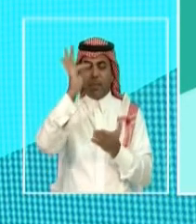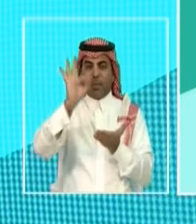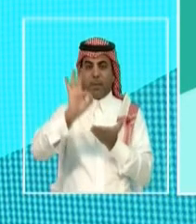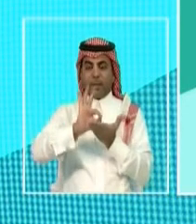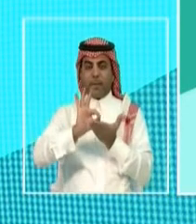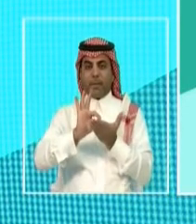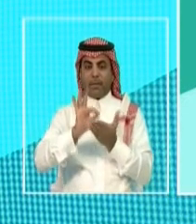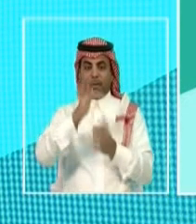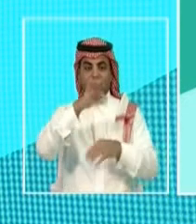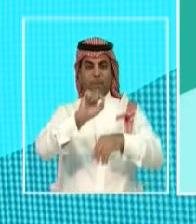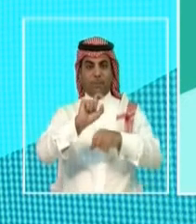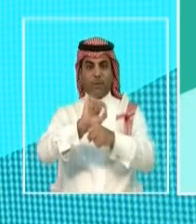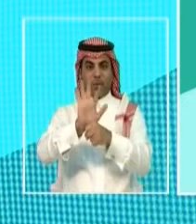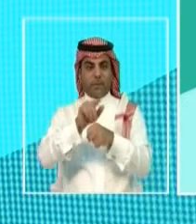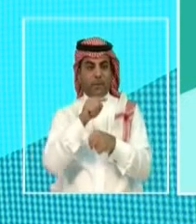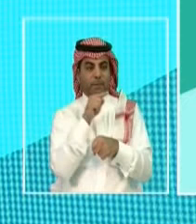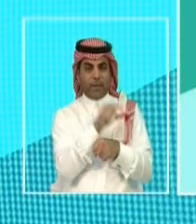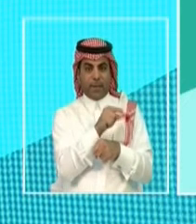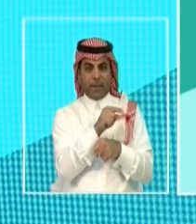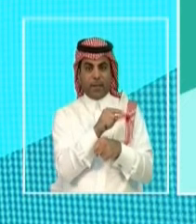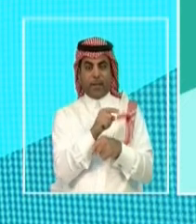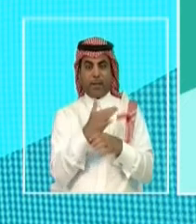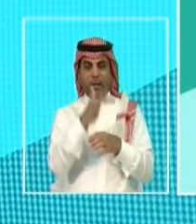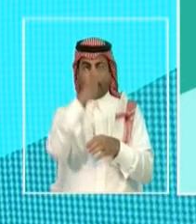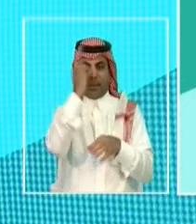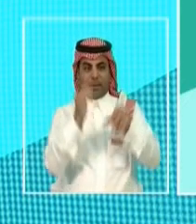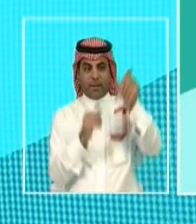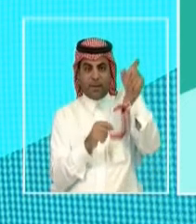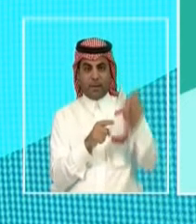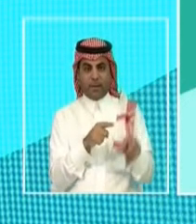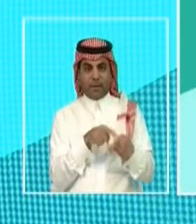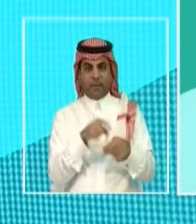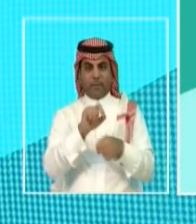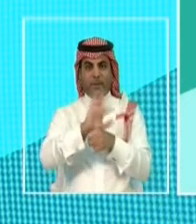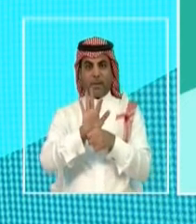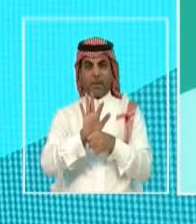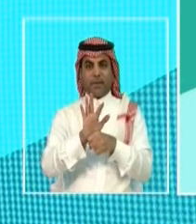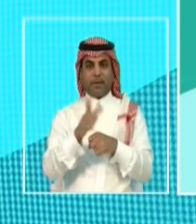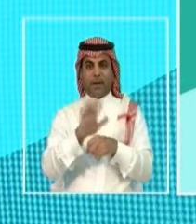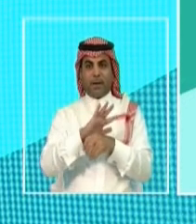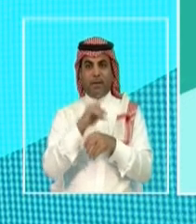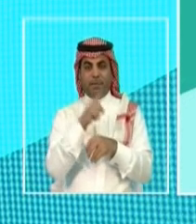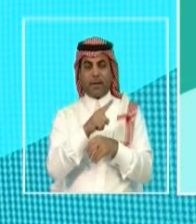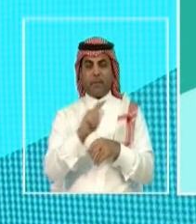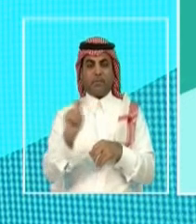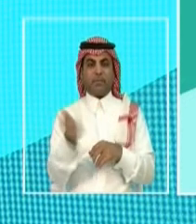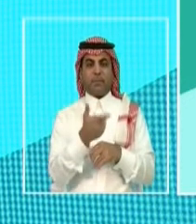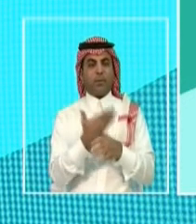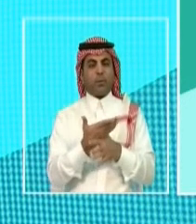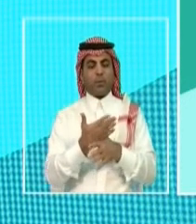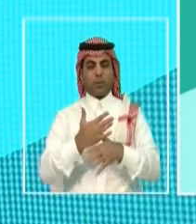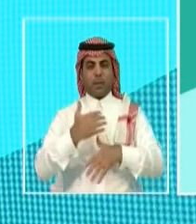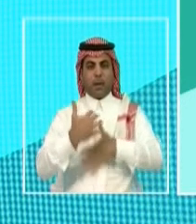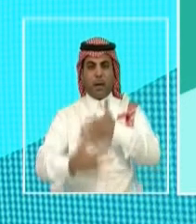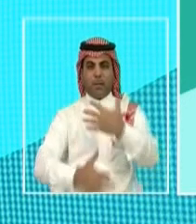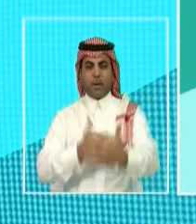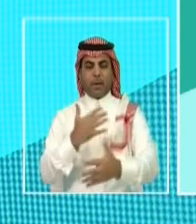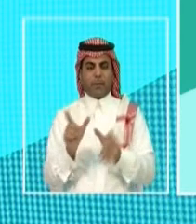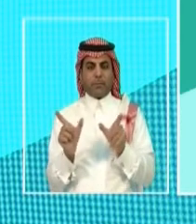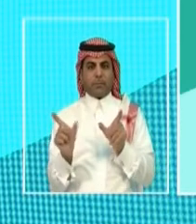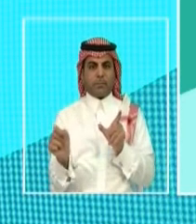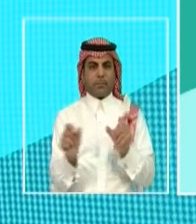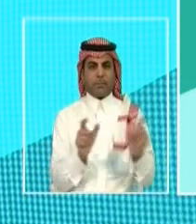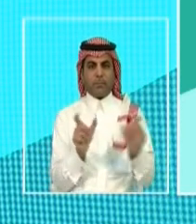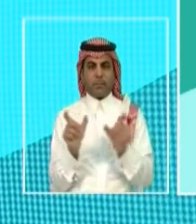تسجيل أي حالة مصابة بمثل هذه الأمراض ومن بينها طبعا الإصابة بكوفيد 19 الإجراءات التي تتعلق بالرصد المباشر